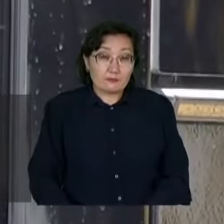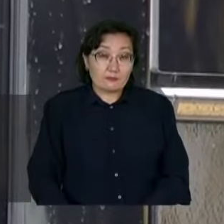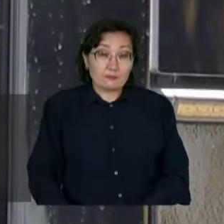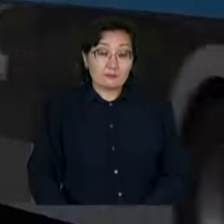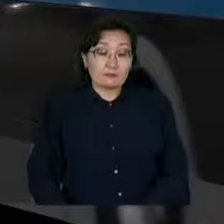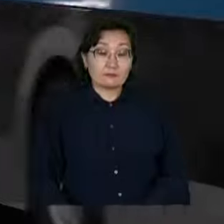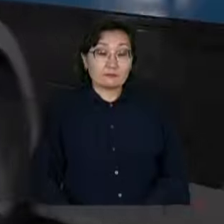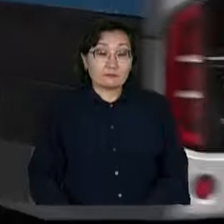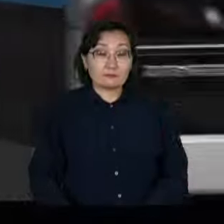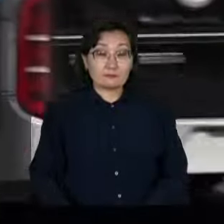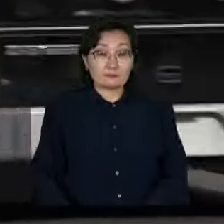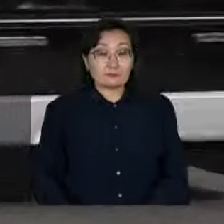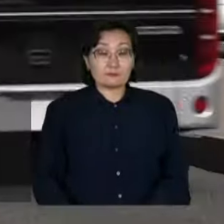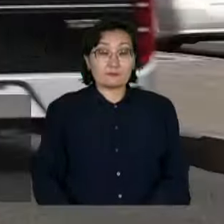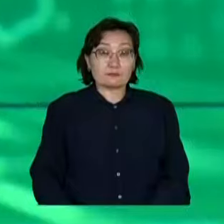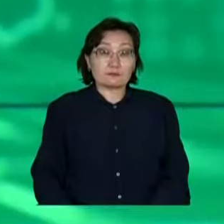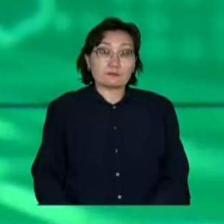Ялкунжан Ашымжанов, телеканал «Алматы».